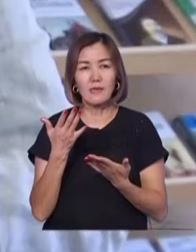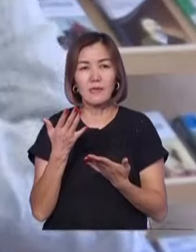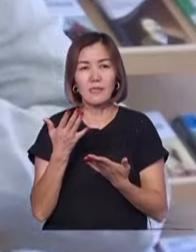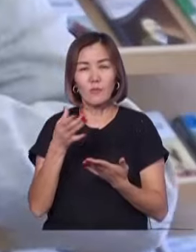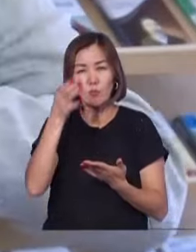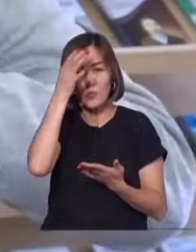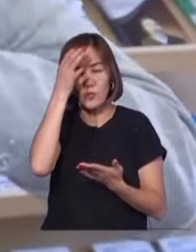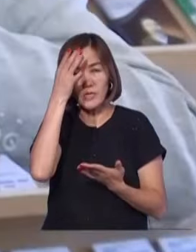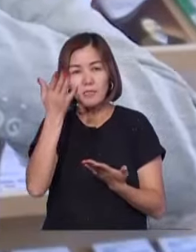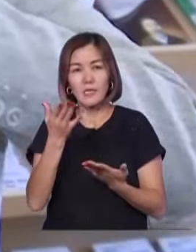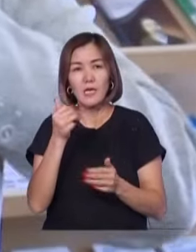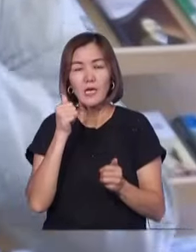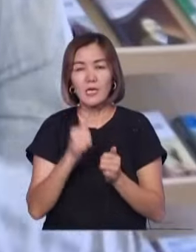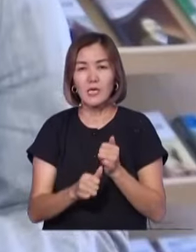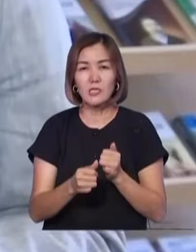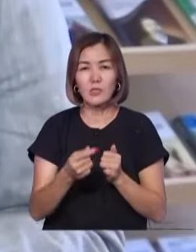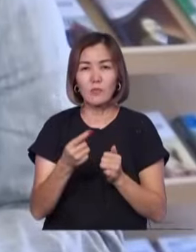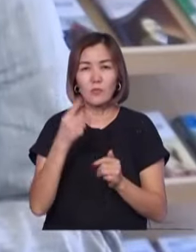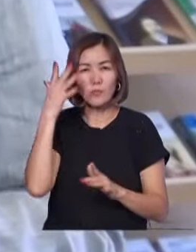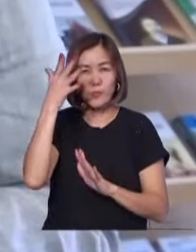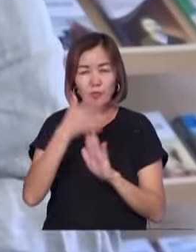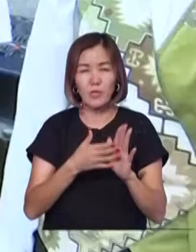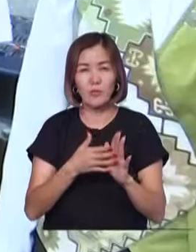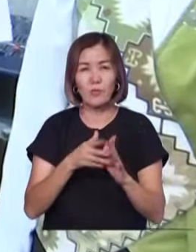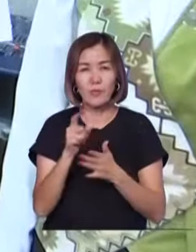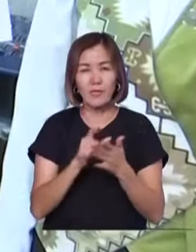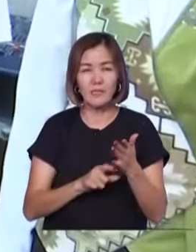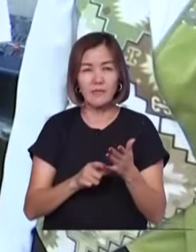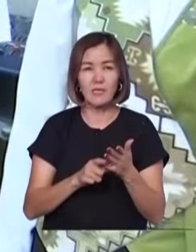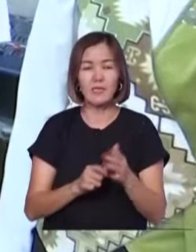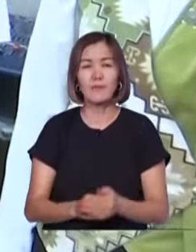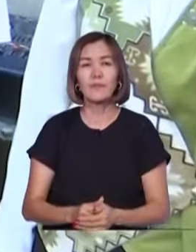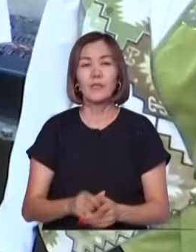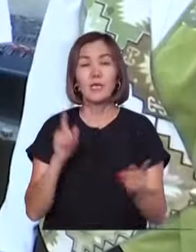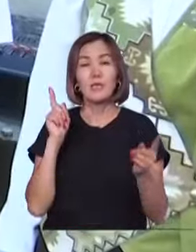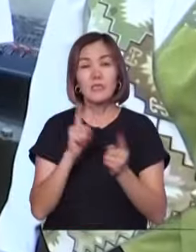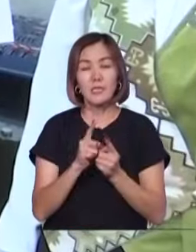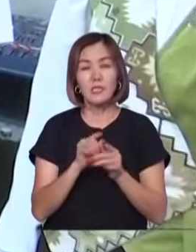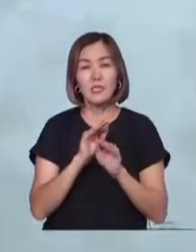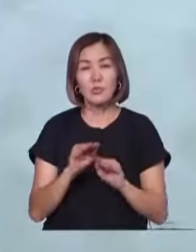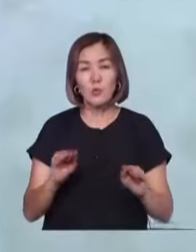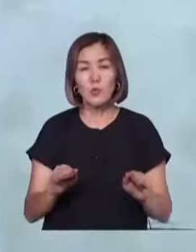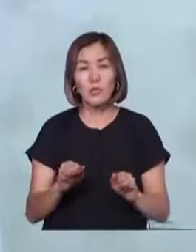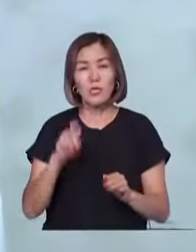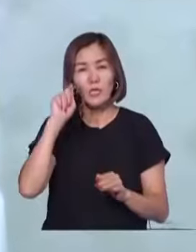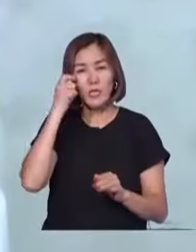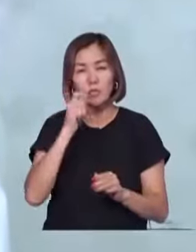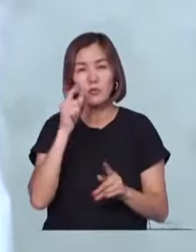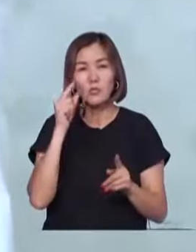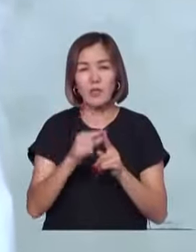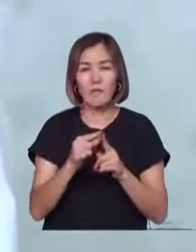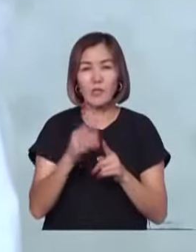мудрости причём не каждому дано проникнуть в тайну вы произведений в ходе встречи школьники прочитали наизусть стихи и слова назидания